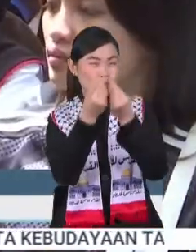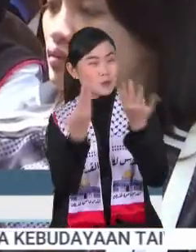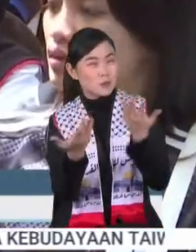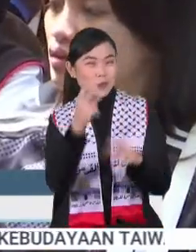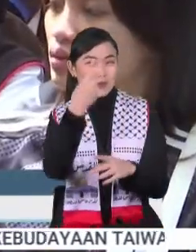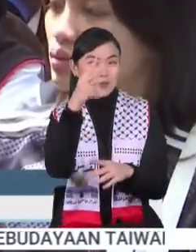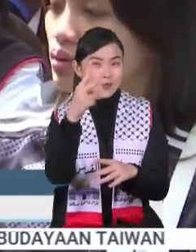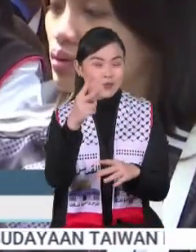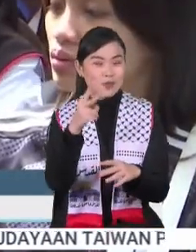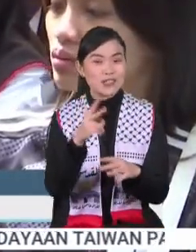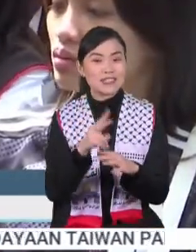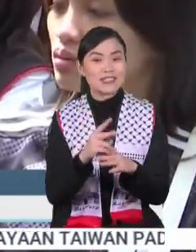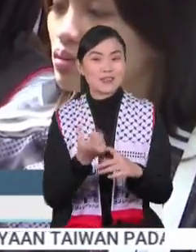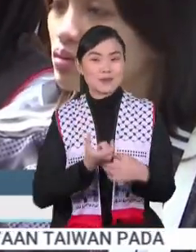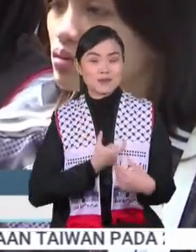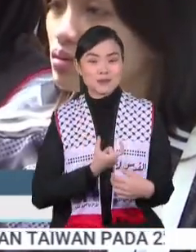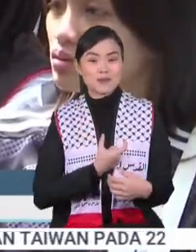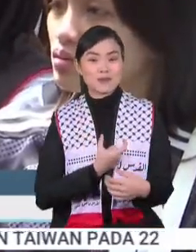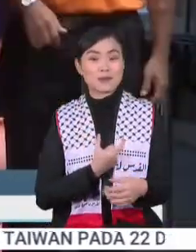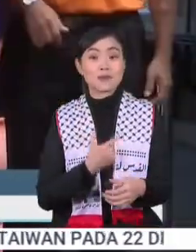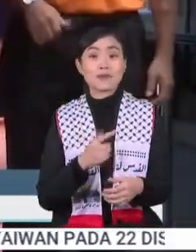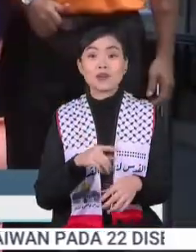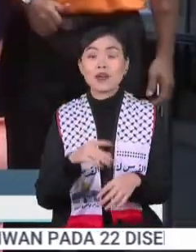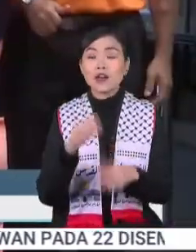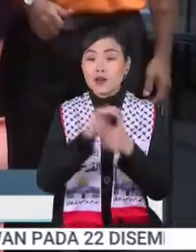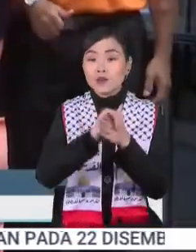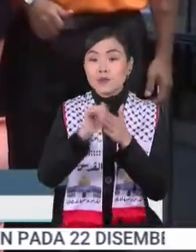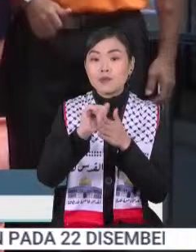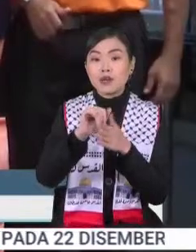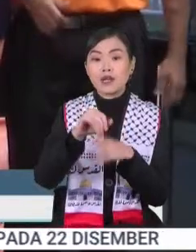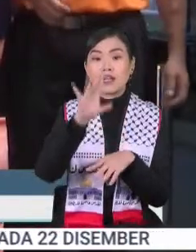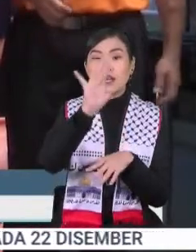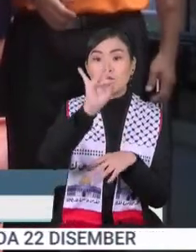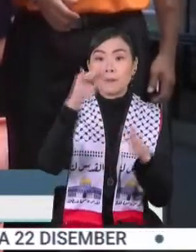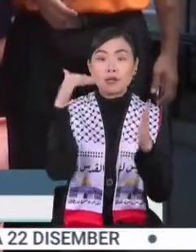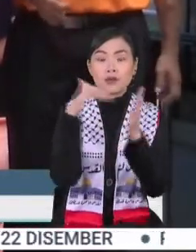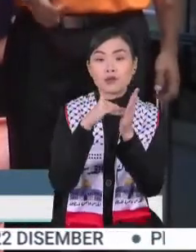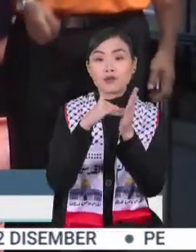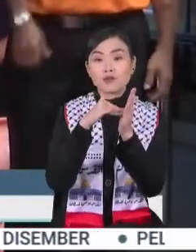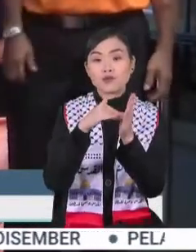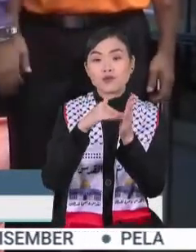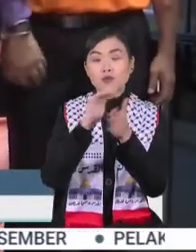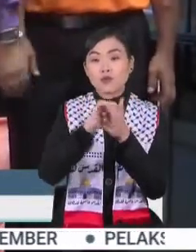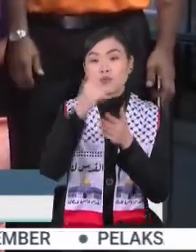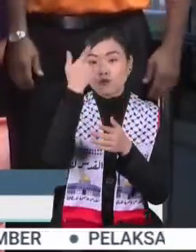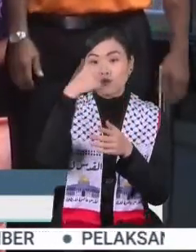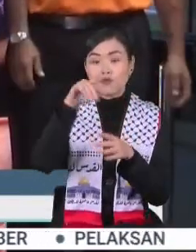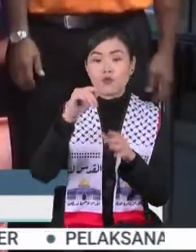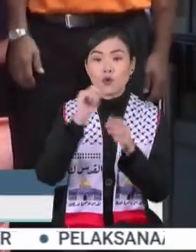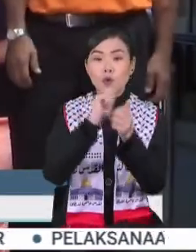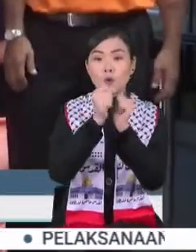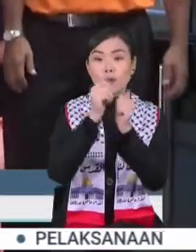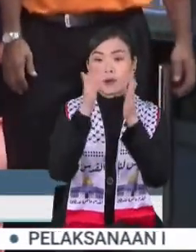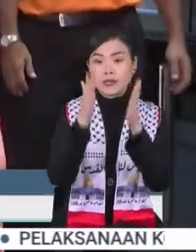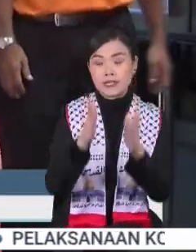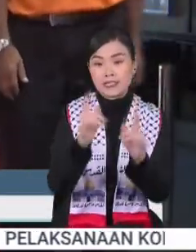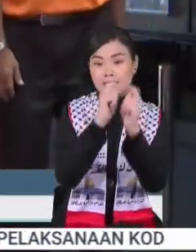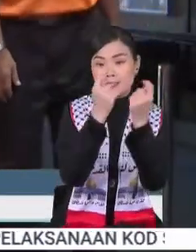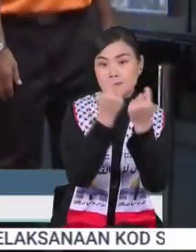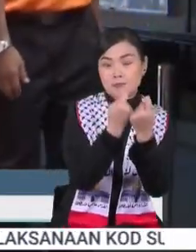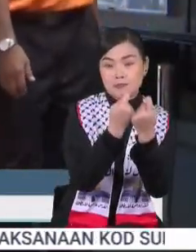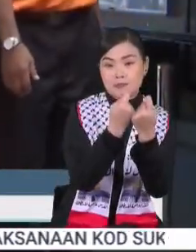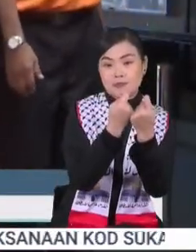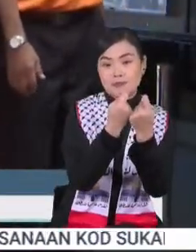disampaikan sumbangan Wang tunai berjumlah r000 untuk perbelanjaan kontinen sagah B sumbangan masing-masing